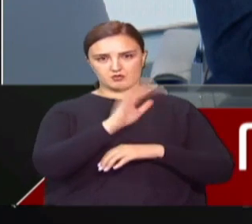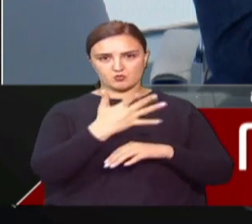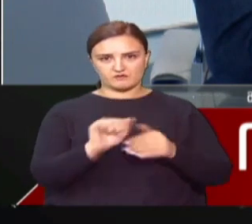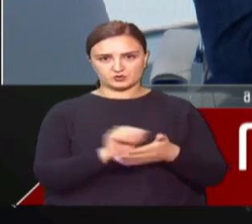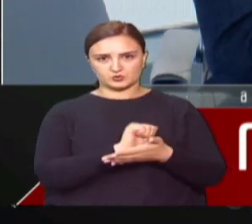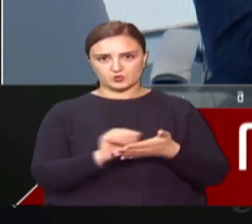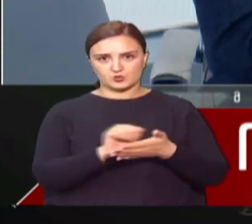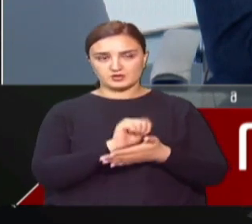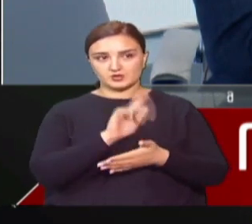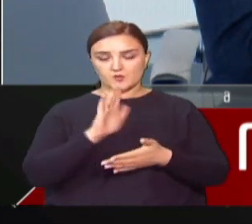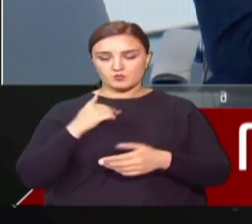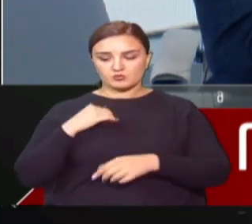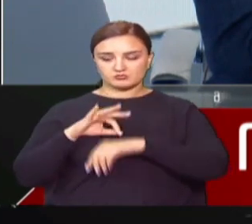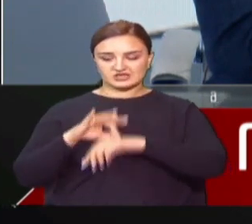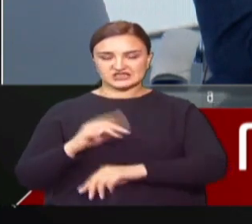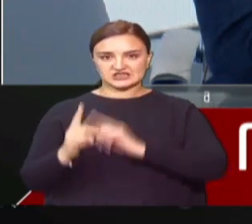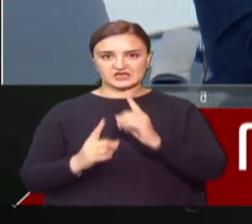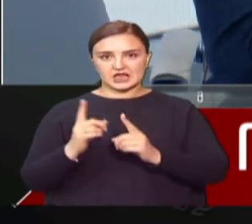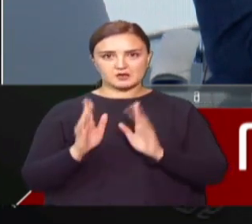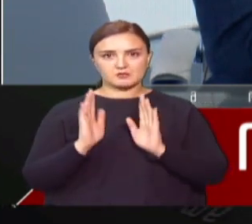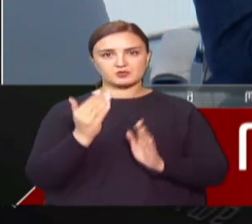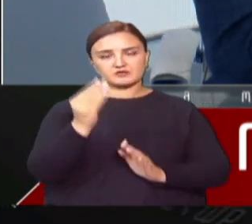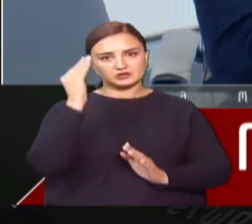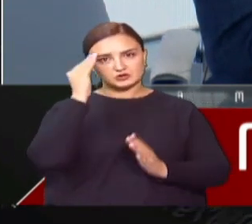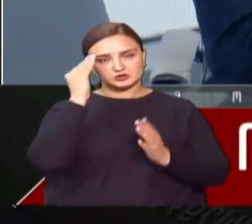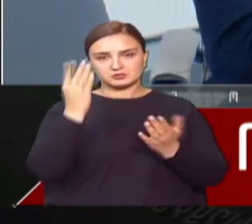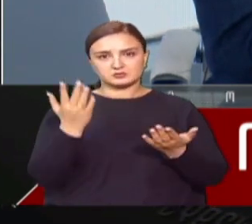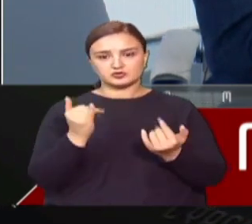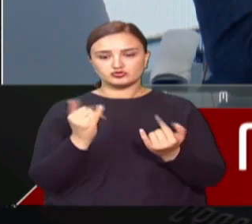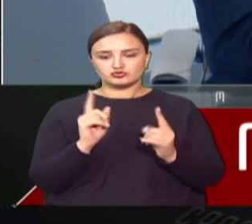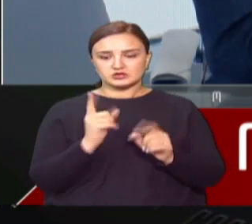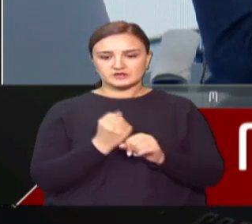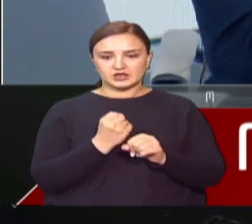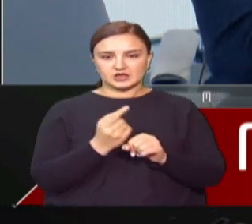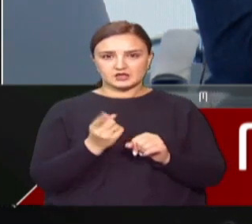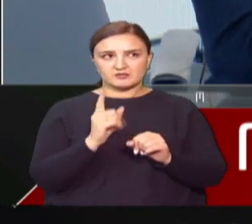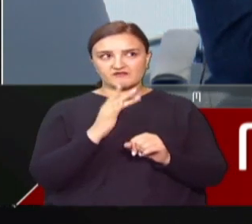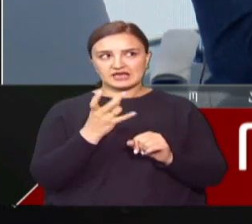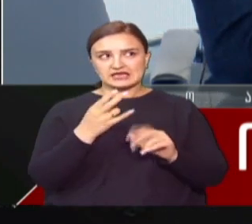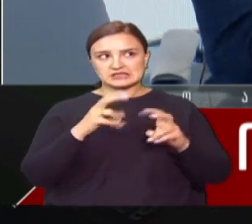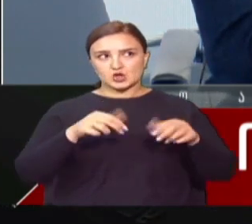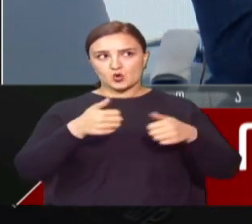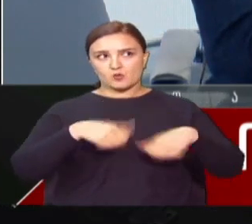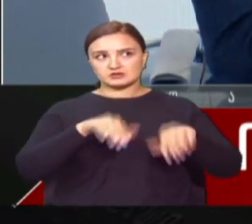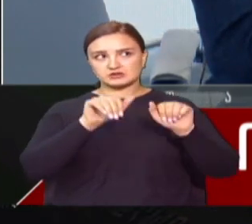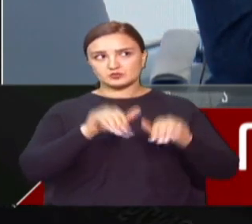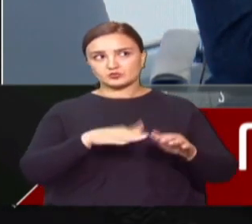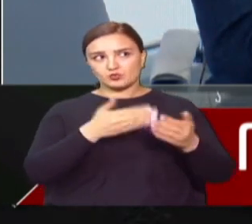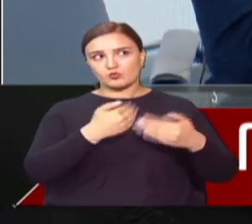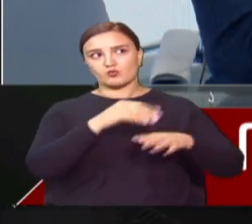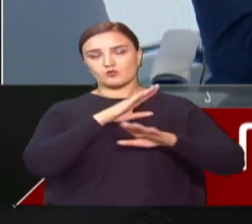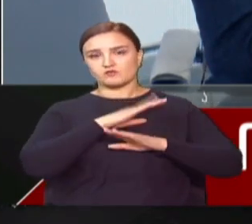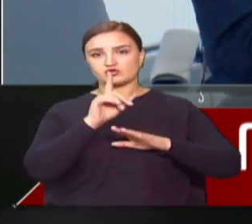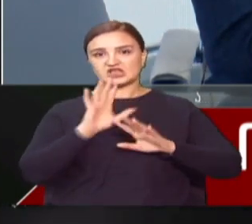გატარებასაც ვგეგმავთ. მაინტერესებს თქვენი შეფასება, რა ეტაპზე ვართ ახლა და რა შეცვლის ვენეციის Comisiis recomandatia